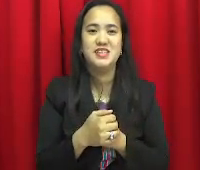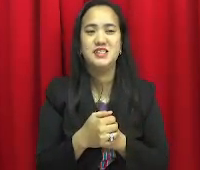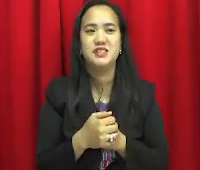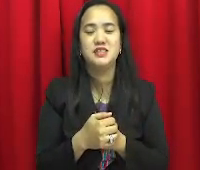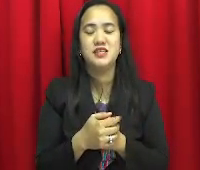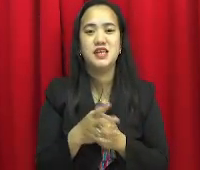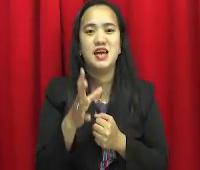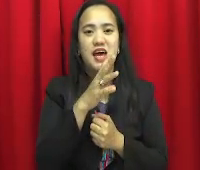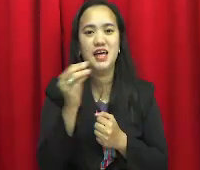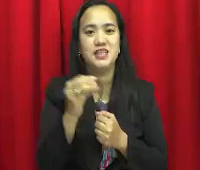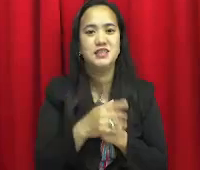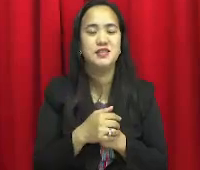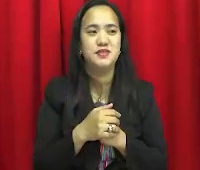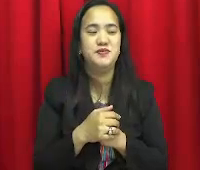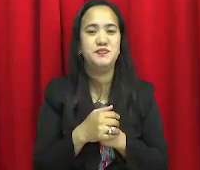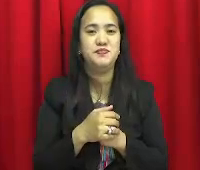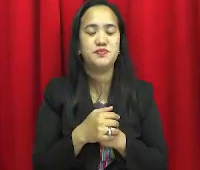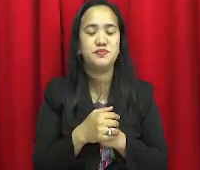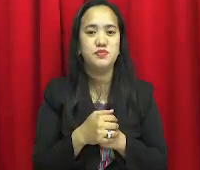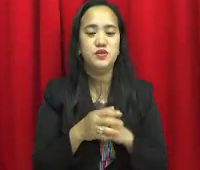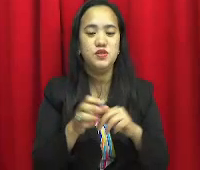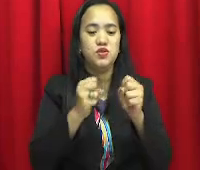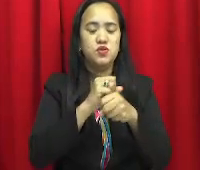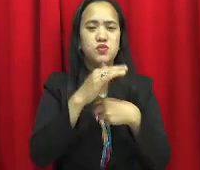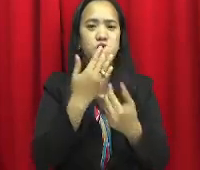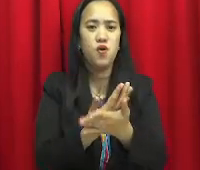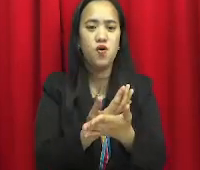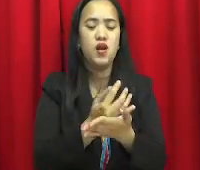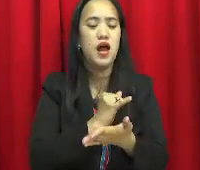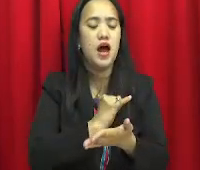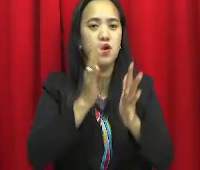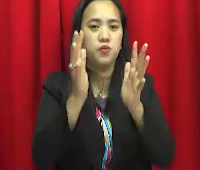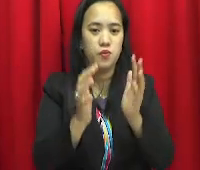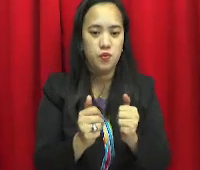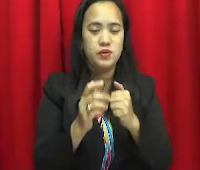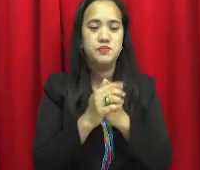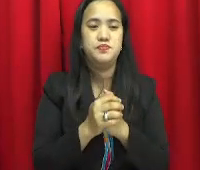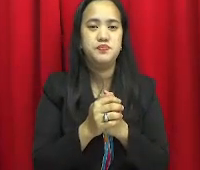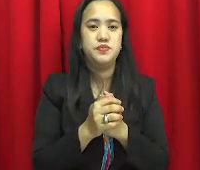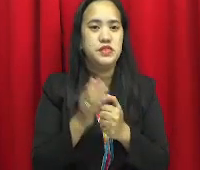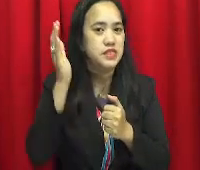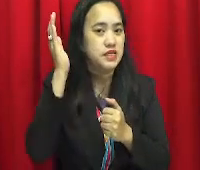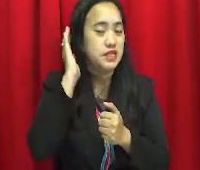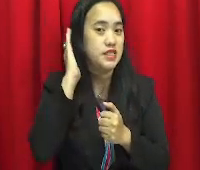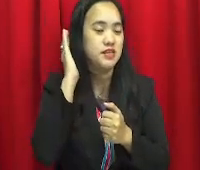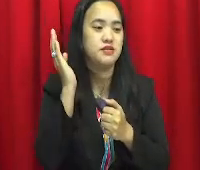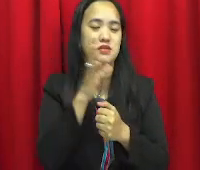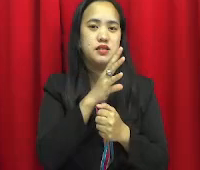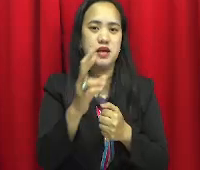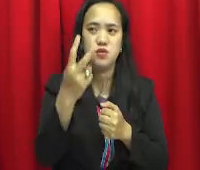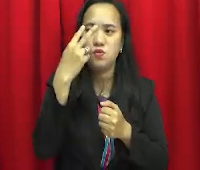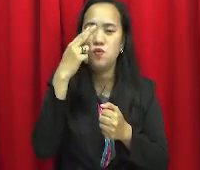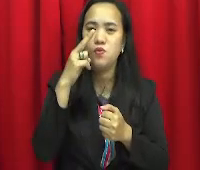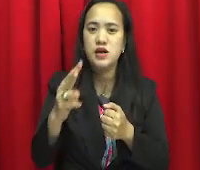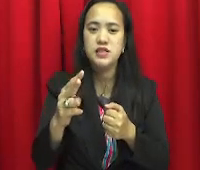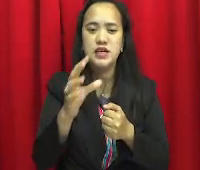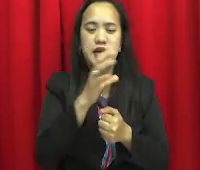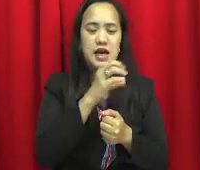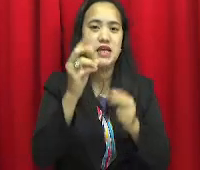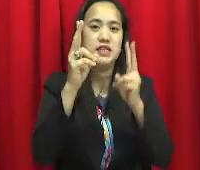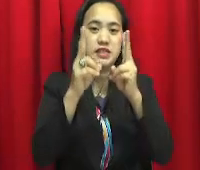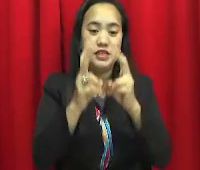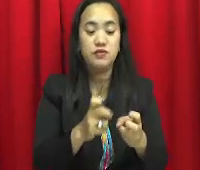So... So lahat ng gusto kong gawin, you know, nakikinig ka, kung ano-ano na lamang mga kapatid. You